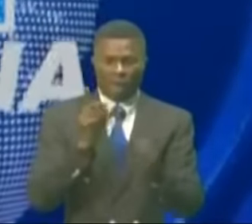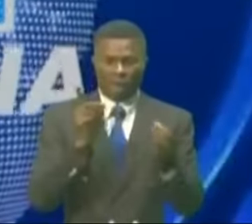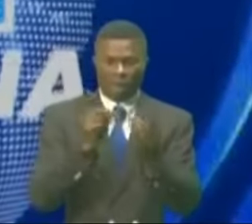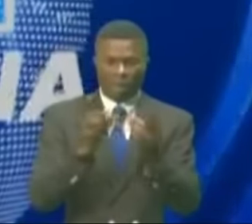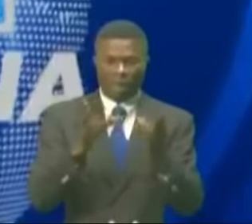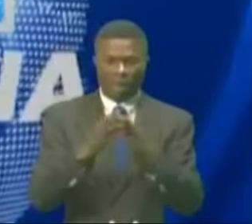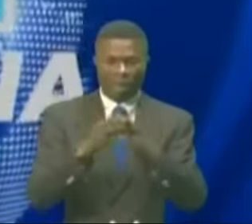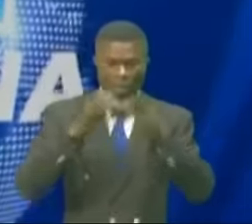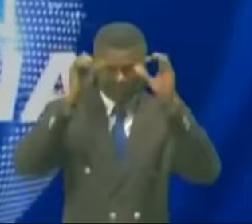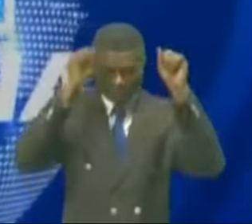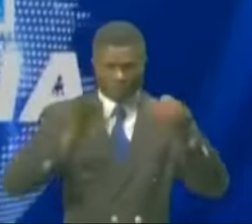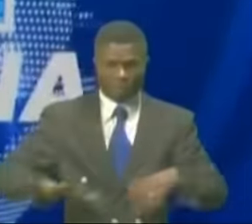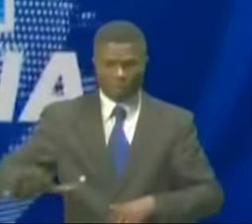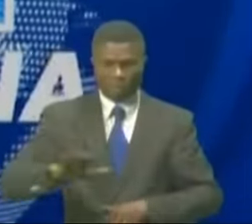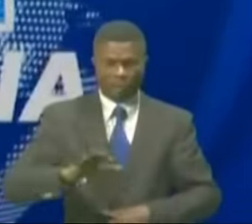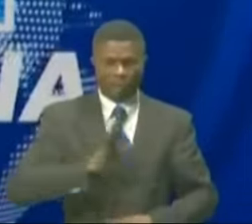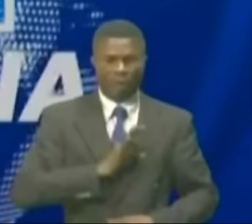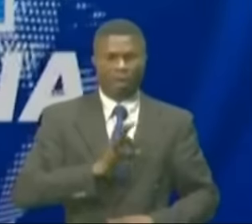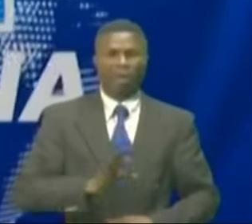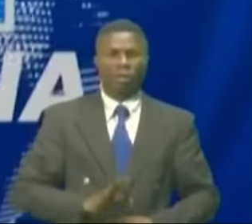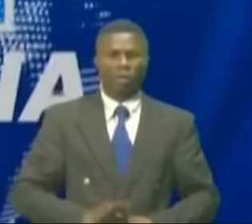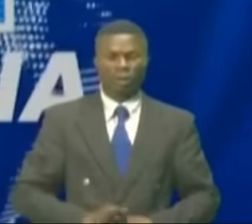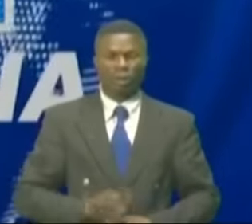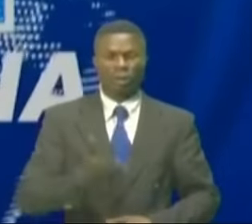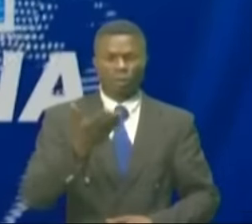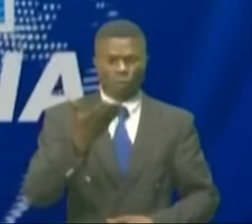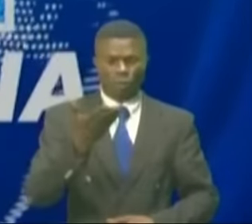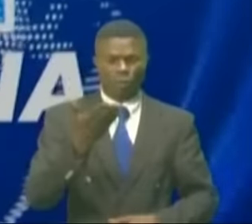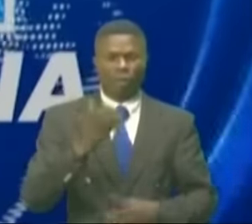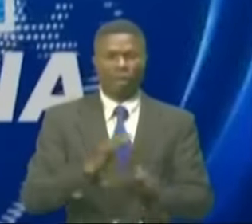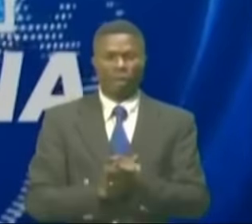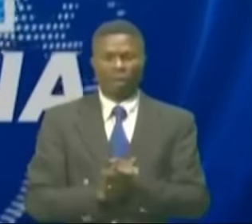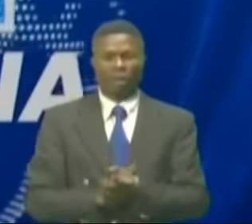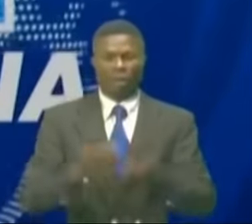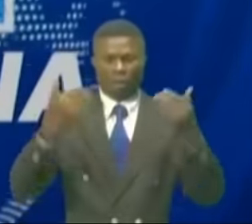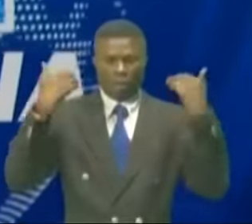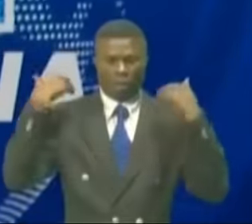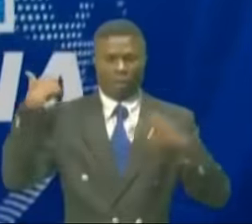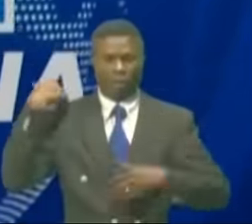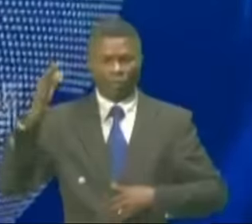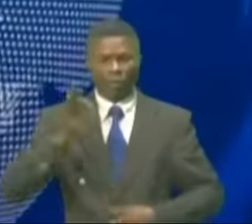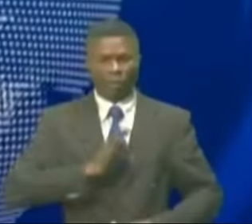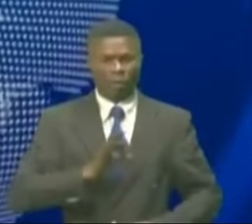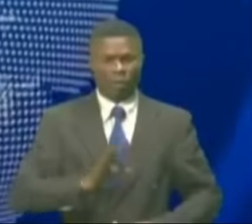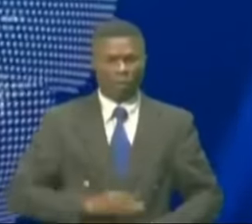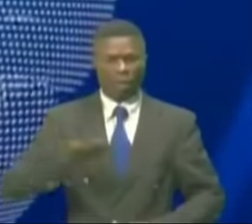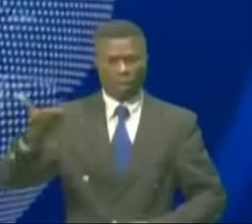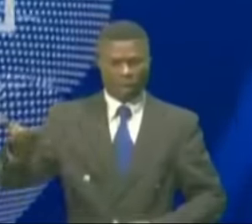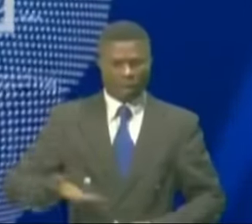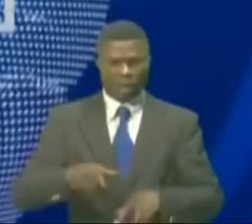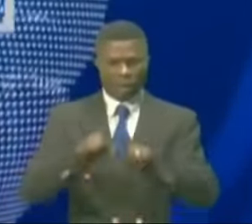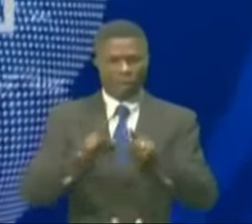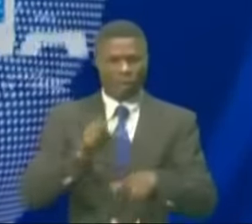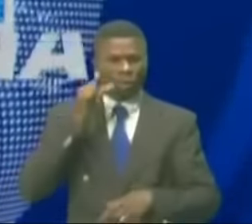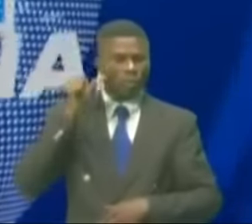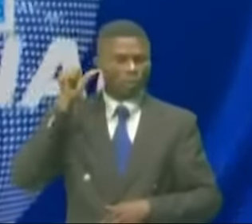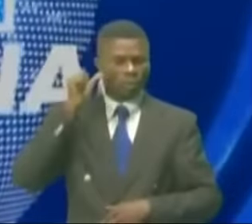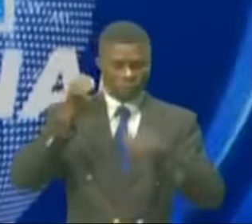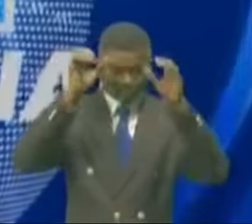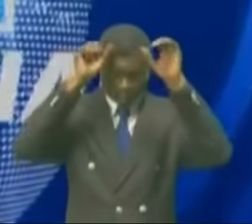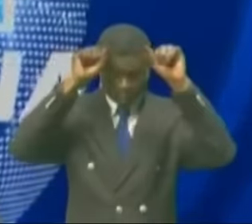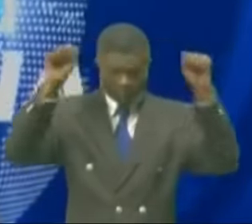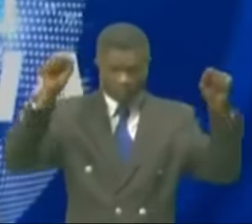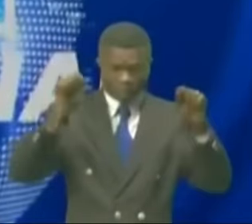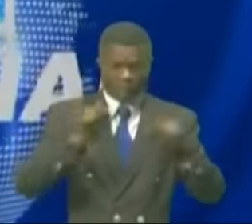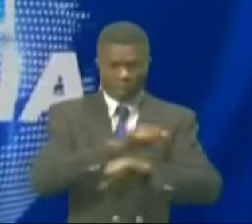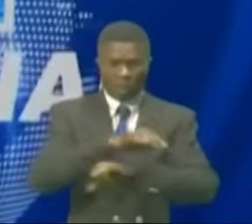avec le président de la République, Félix-Antoine Tshisekedi. Le chef de l'État a reçu également hier le président